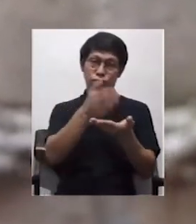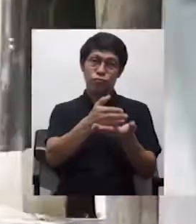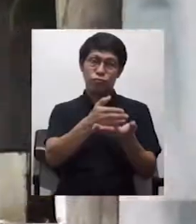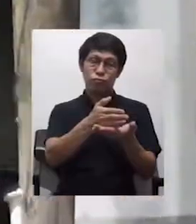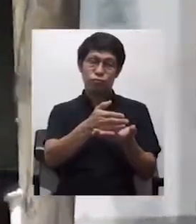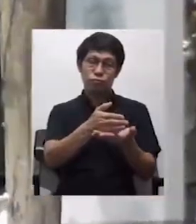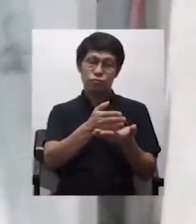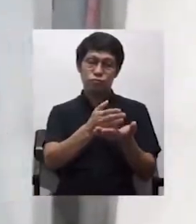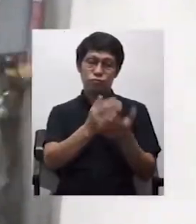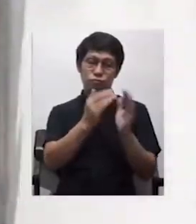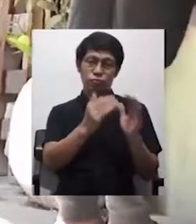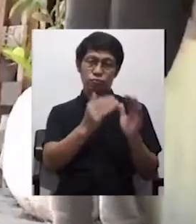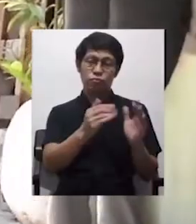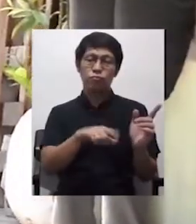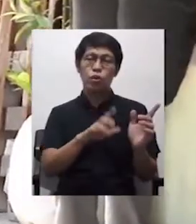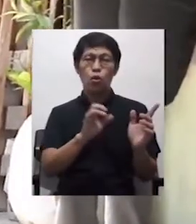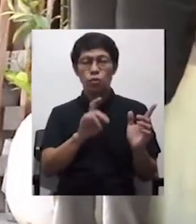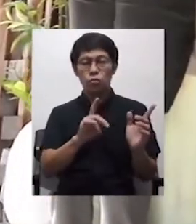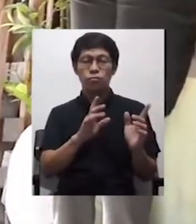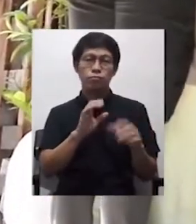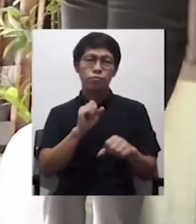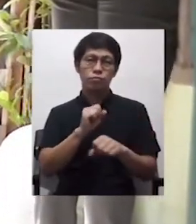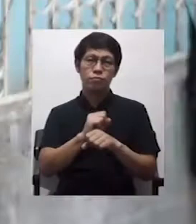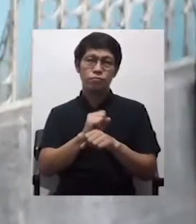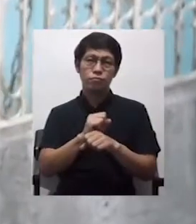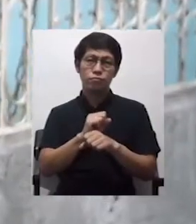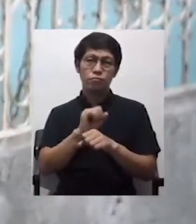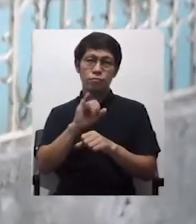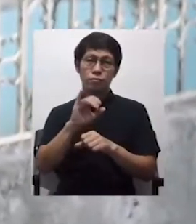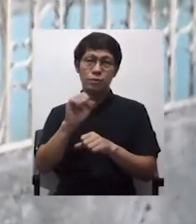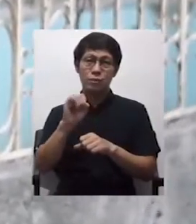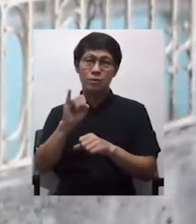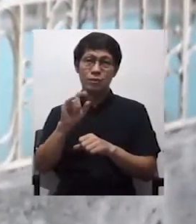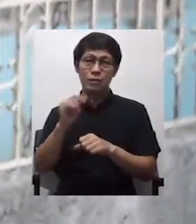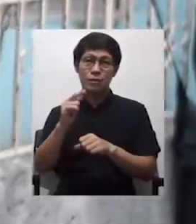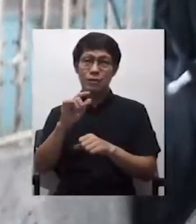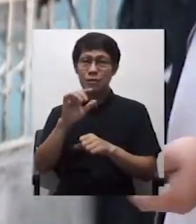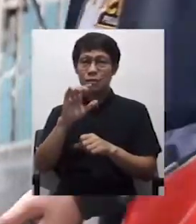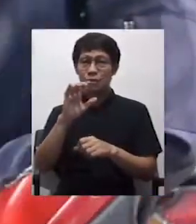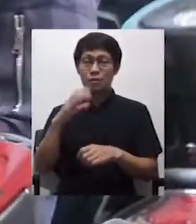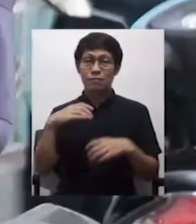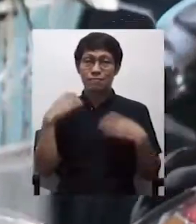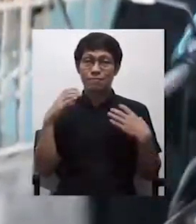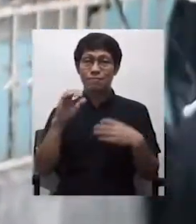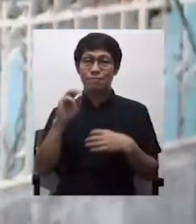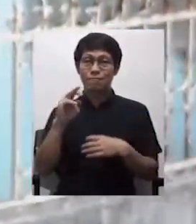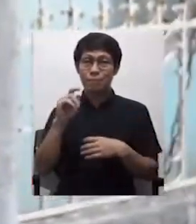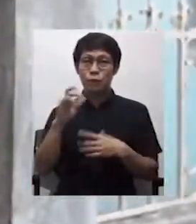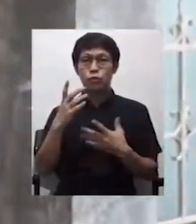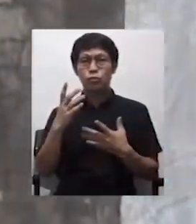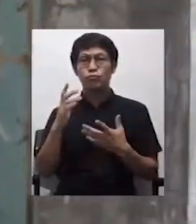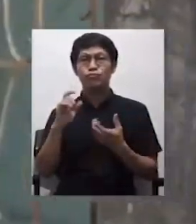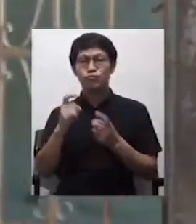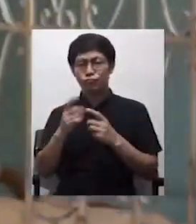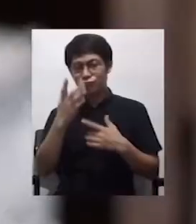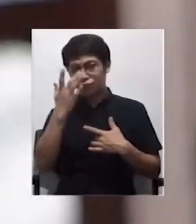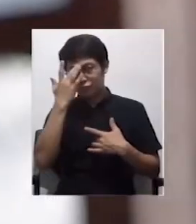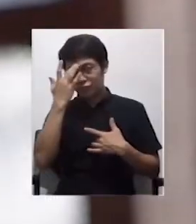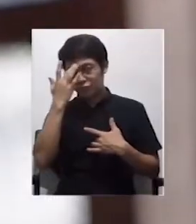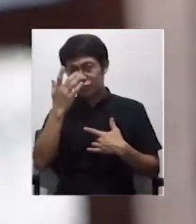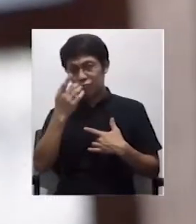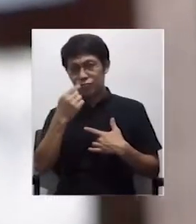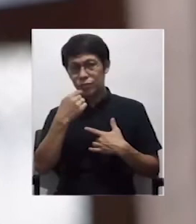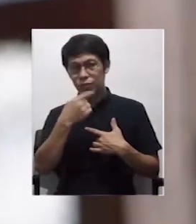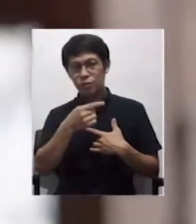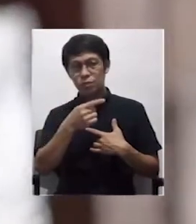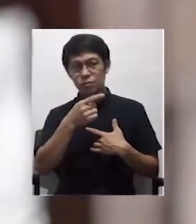sa... Si Jocelyn ay merong kasintahan. 10 buwan na sila. Siya na lamang ang kanyang kinakapitan sa kanyang mabigat na problema ngayon. Ako